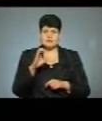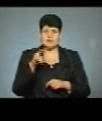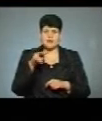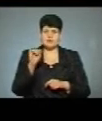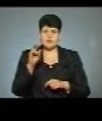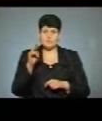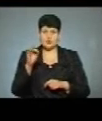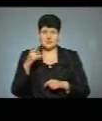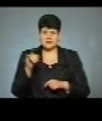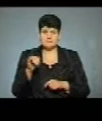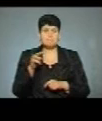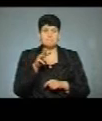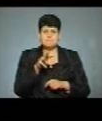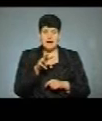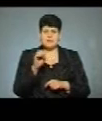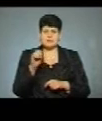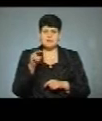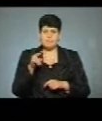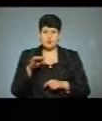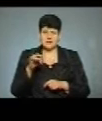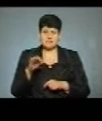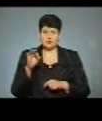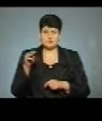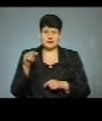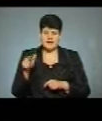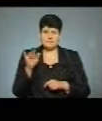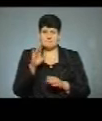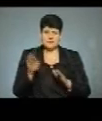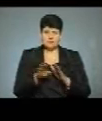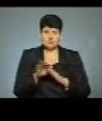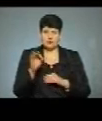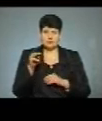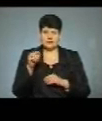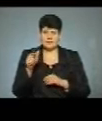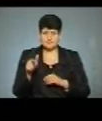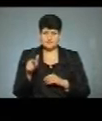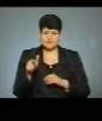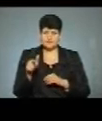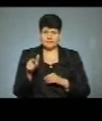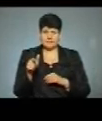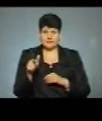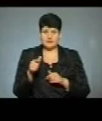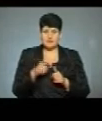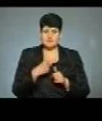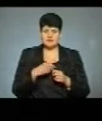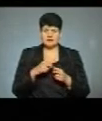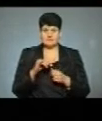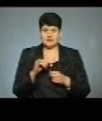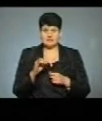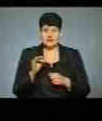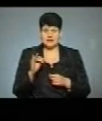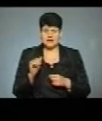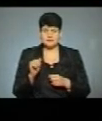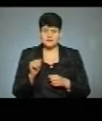Скалоподільський ОТГ, Мельницеподільський ОТГ і в Підволочиській ОТГ гімназії імені Івана Франка.